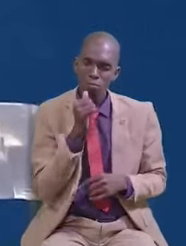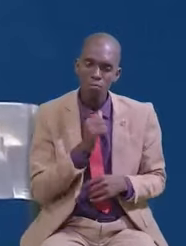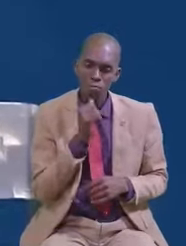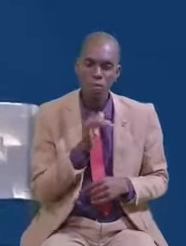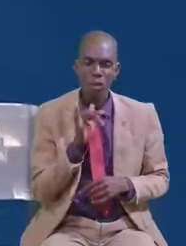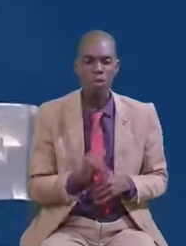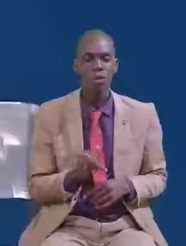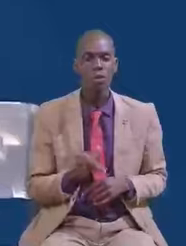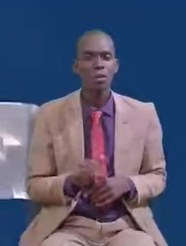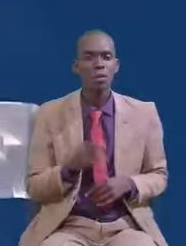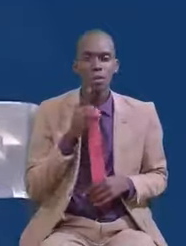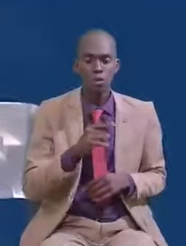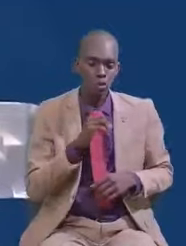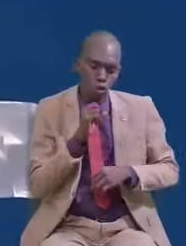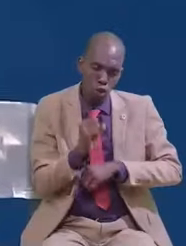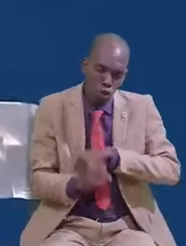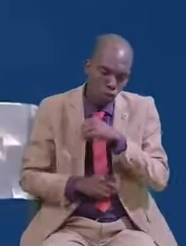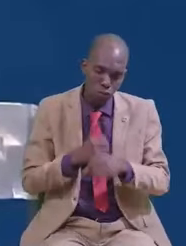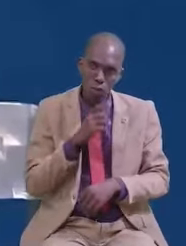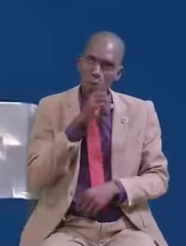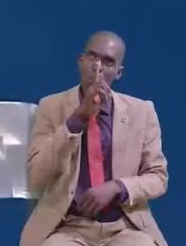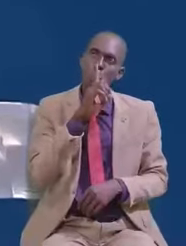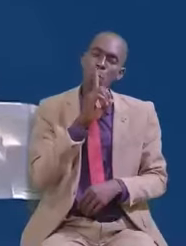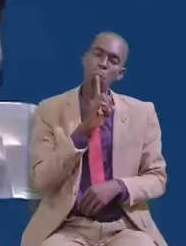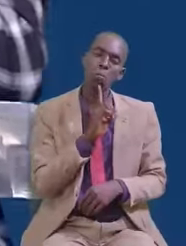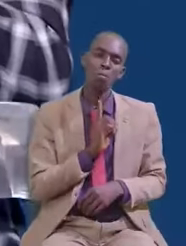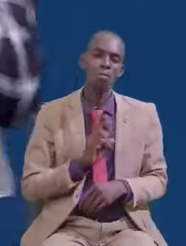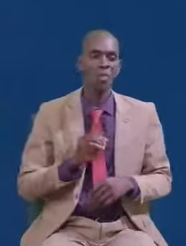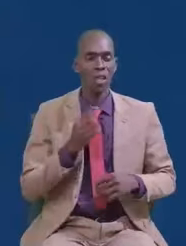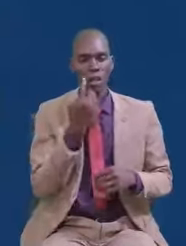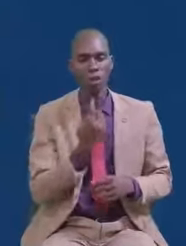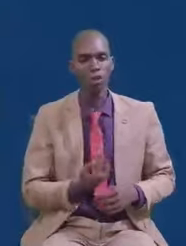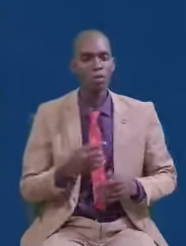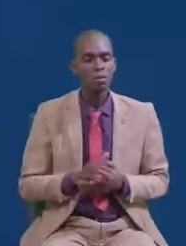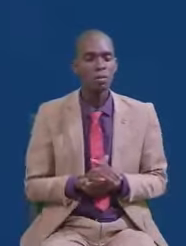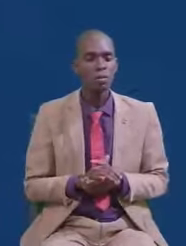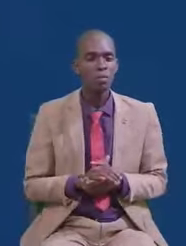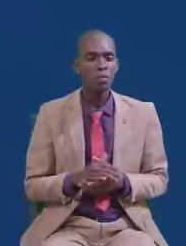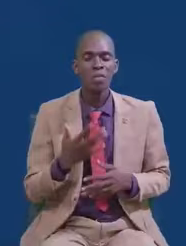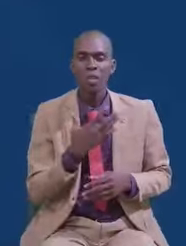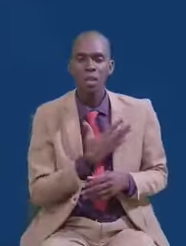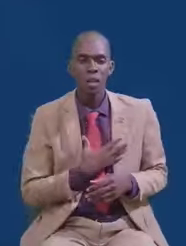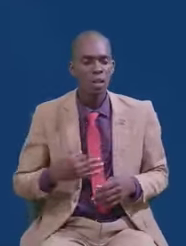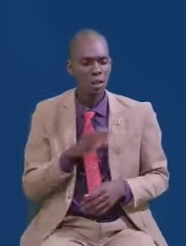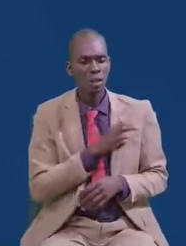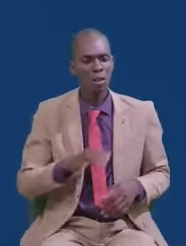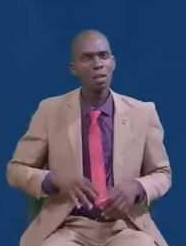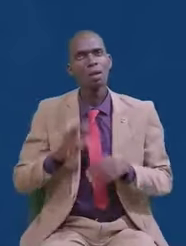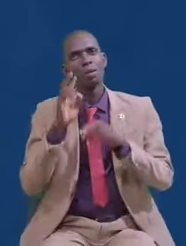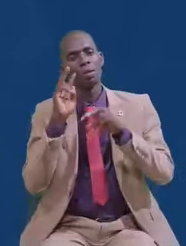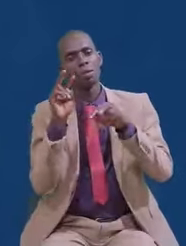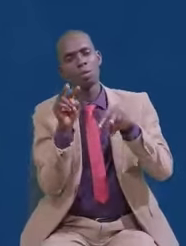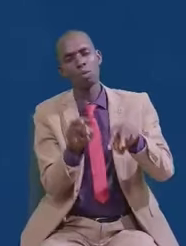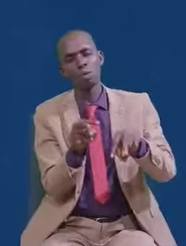Tu as souffert la solitude dans le secret. Et Christ a vu qui tu es.